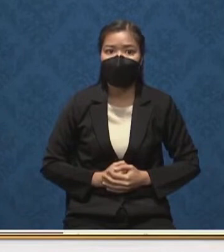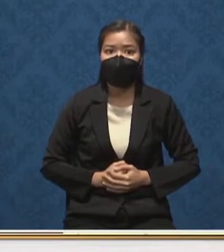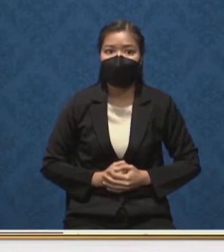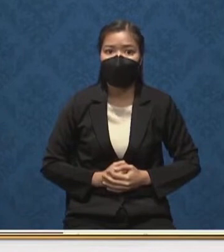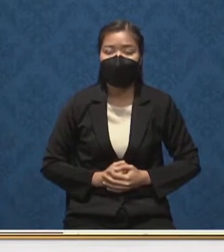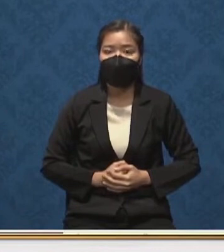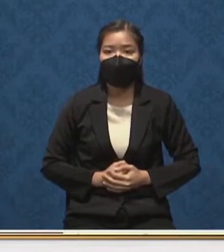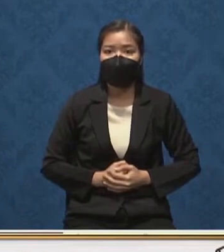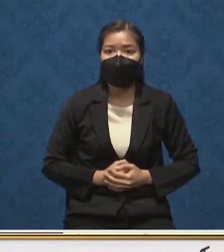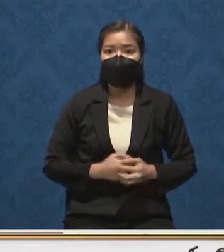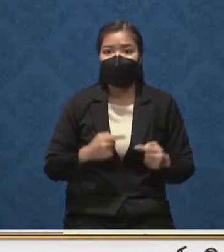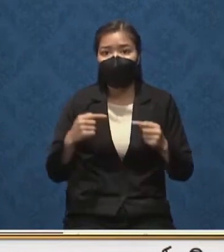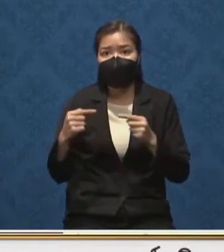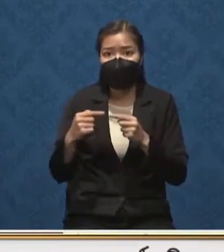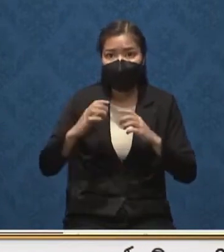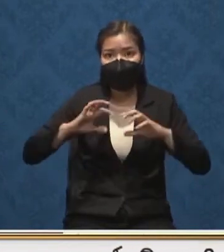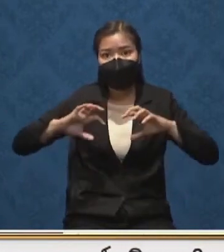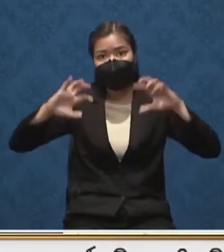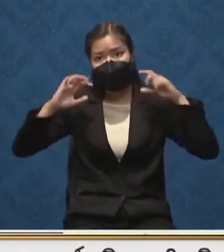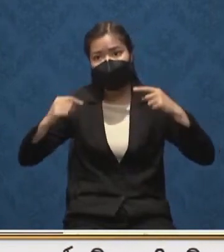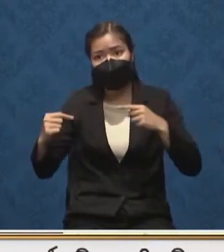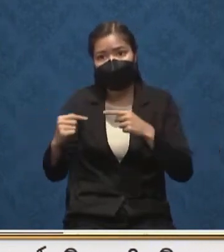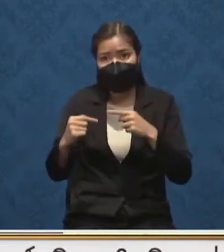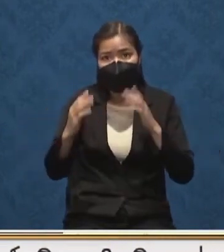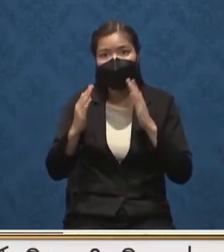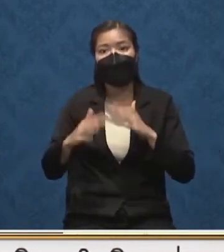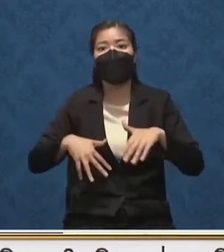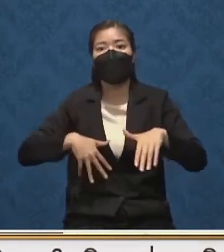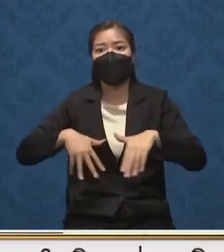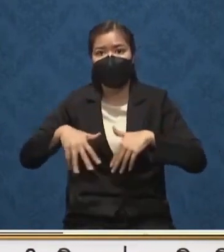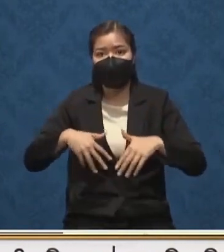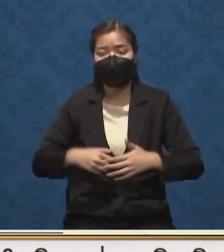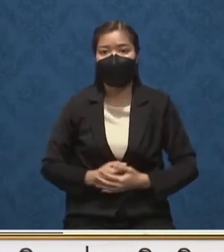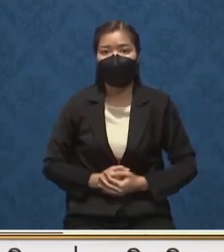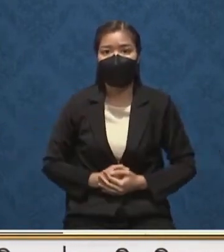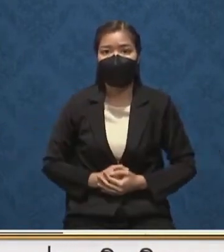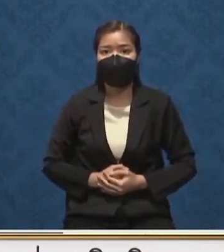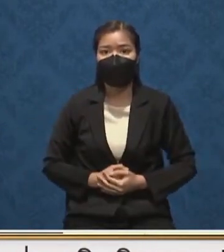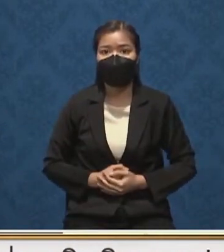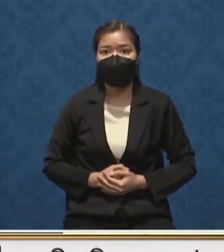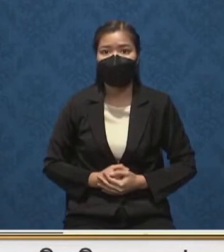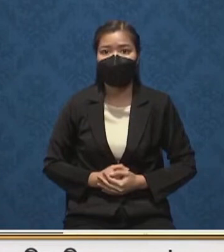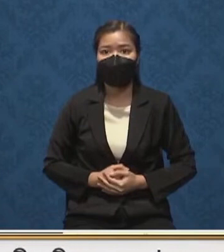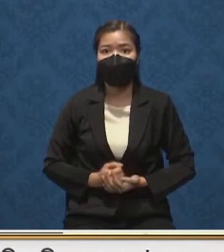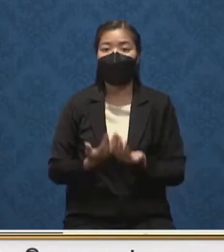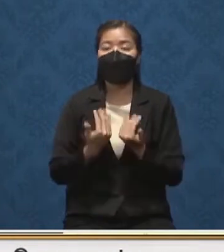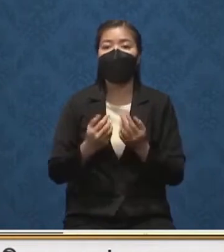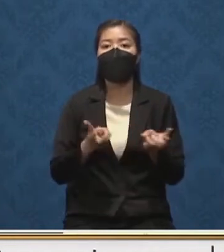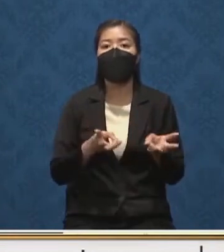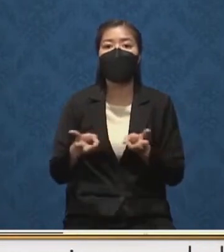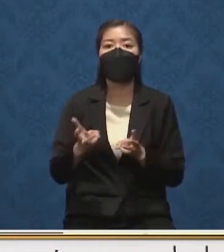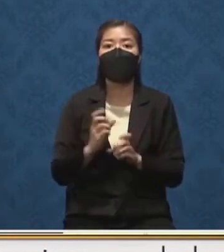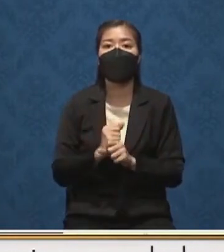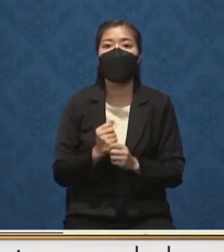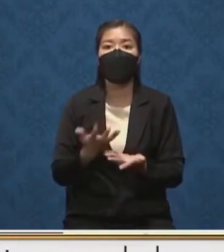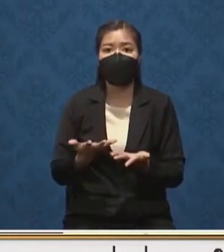ทางที่ทำได้แล้วก็ทำอยู่แล้วในขณะนี้คือเรื่องของใช้คสชไปดูว่าที่ตรงนี้ถ้า